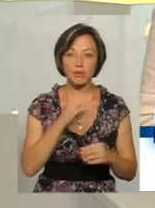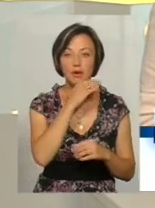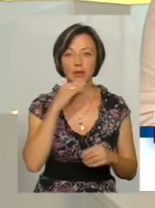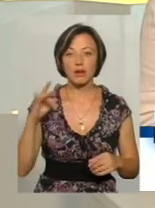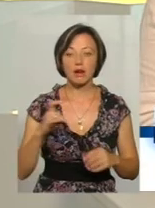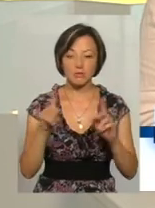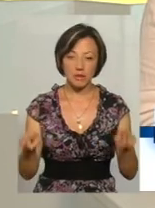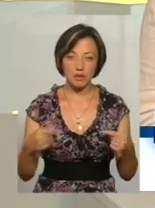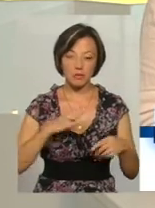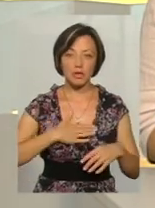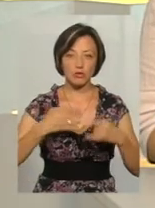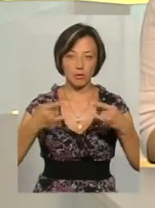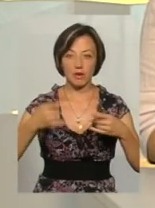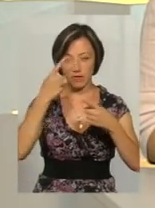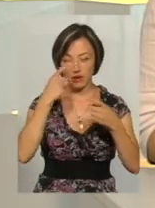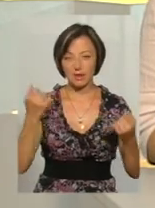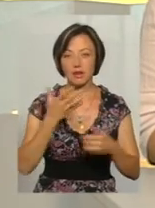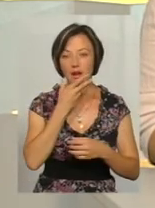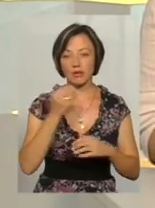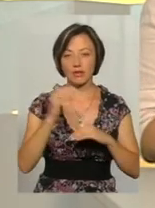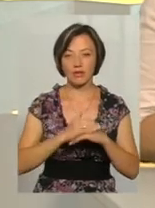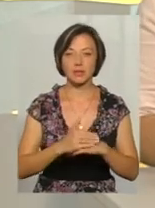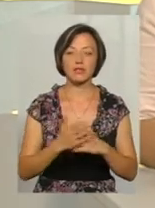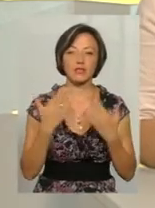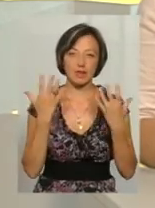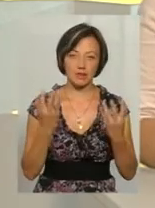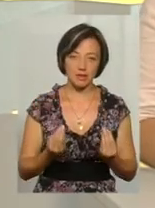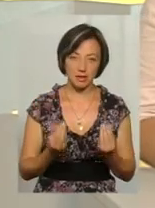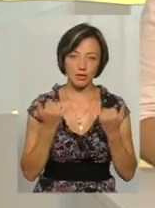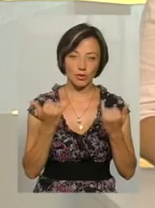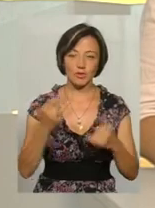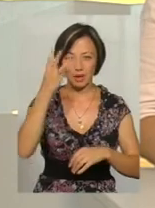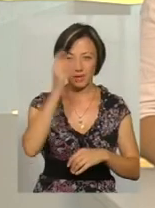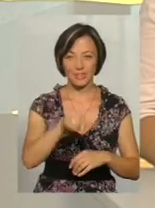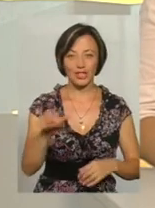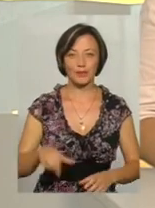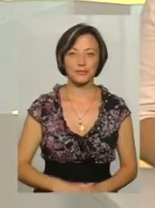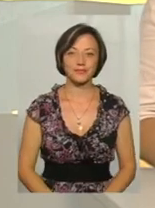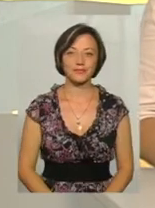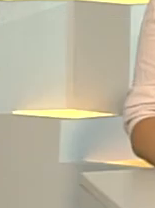неодноразово піднімемо в нашому ефірі. Зараз гарного вечора і гарних вихідних вам, шановні хмельничани.